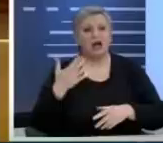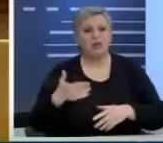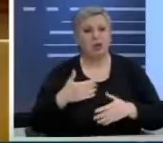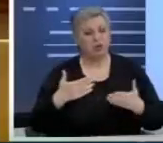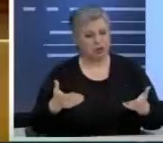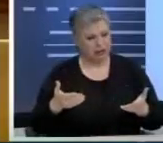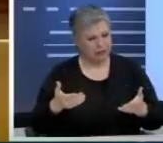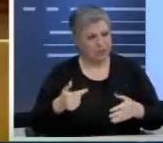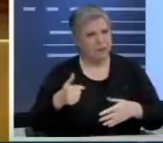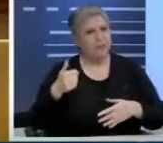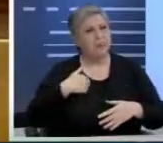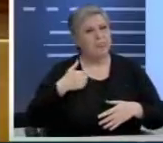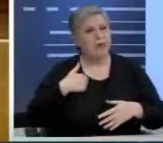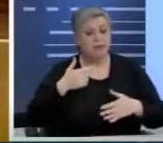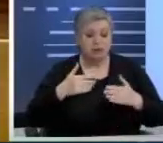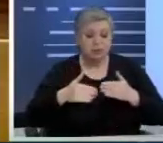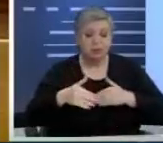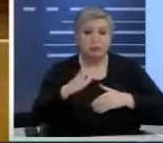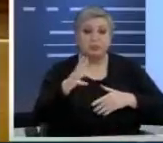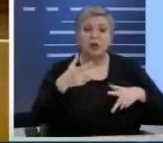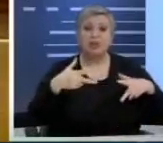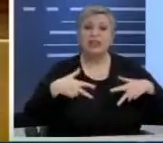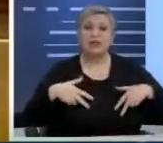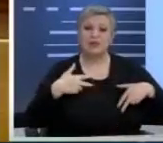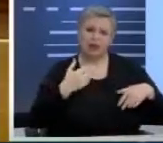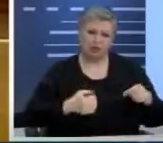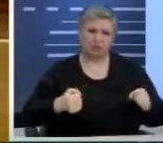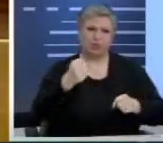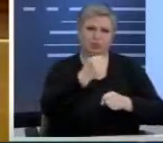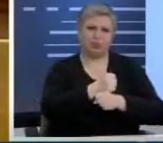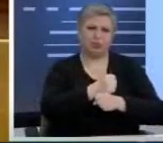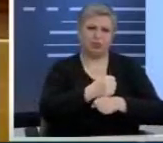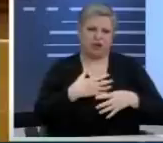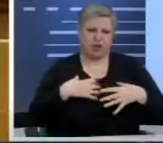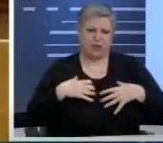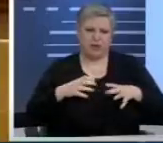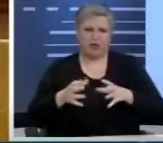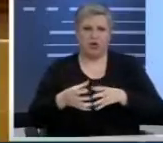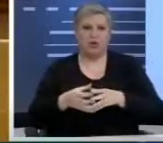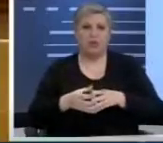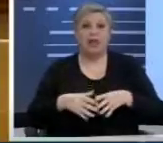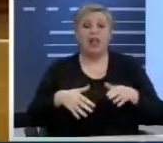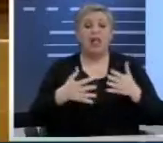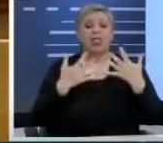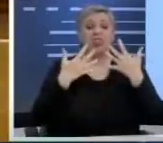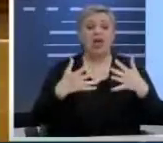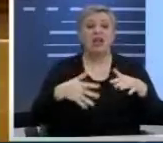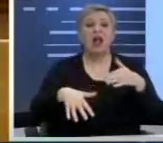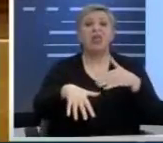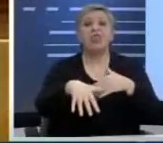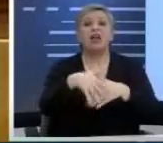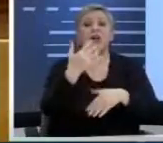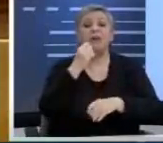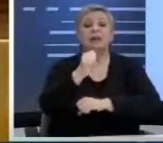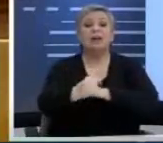σε οποιαδήποτε επόμενη κυβέρνηση που εμείς πιστεύουμε θα είμαστε εμείς, 10 με 15 χρόνια καθαρό διάδρομο